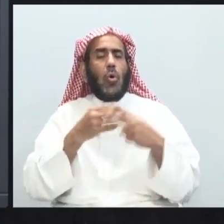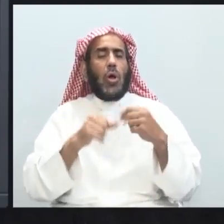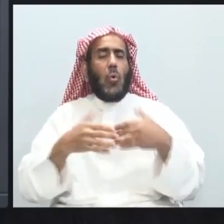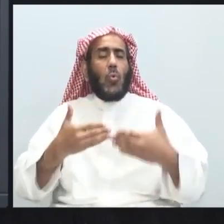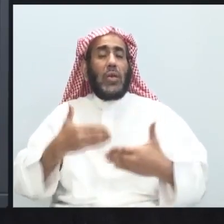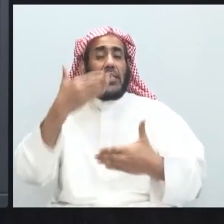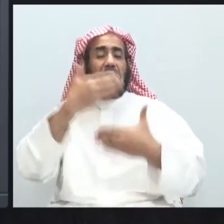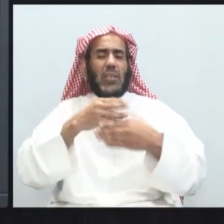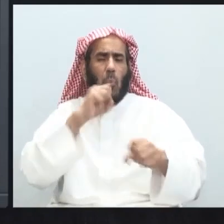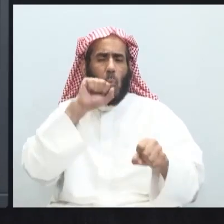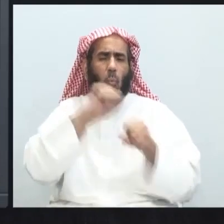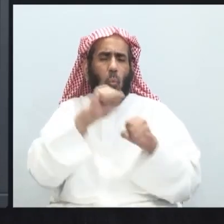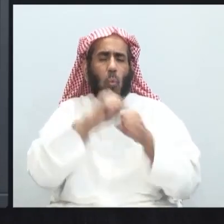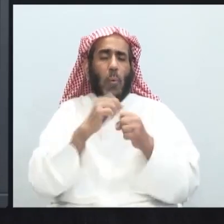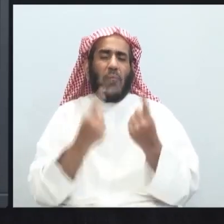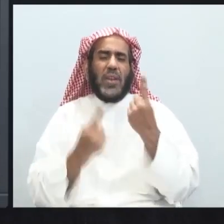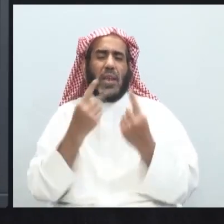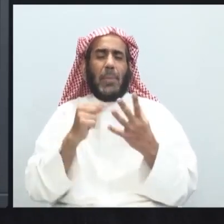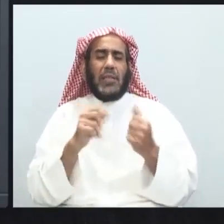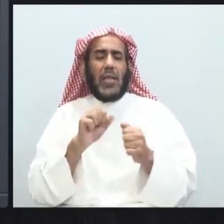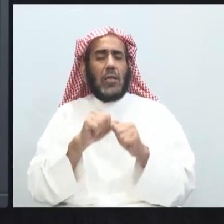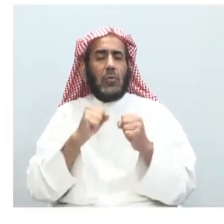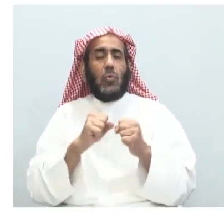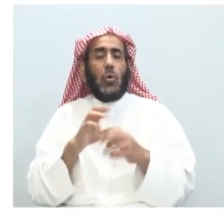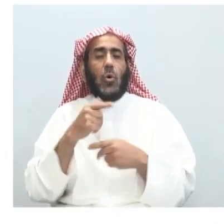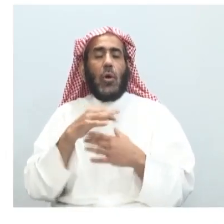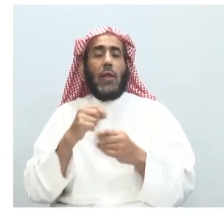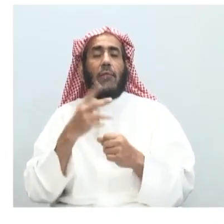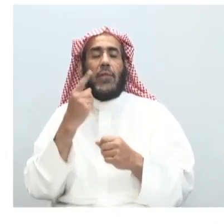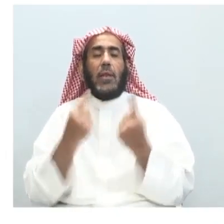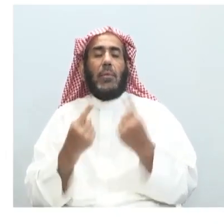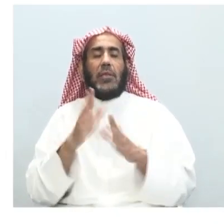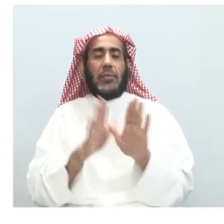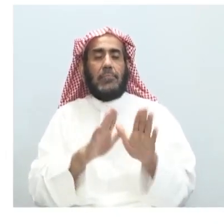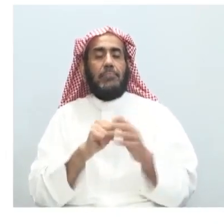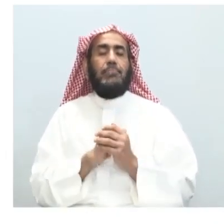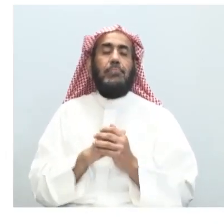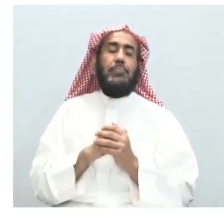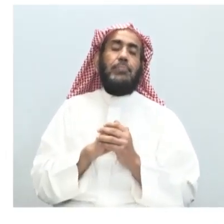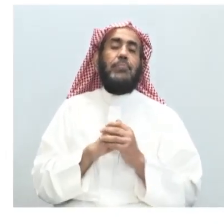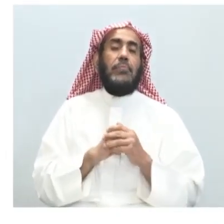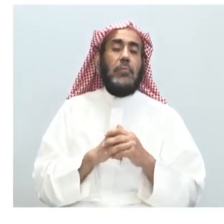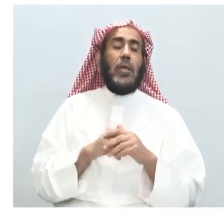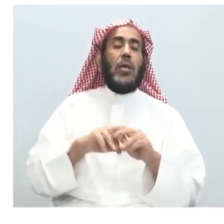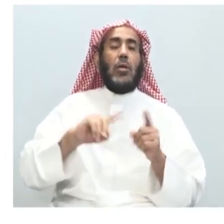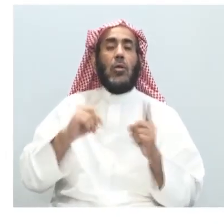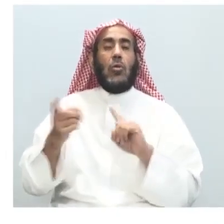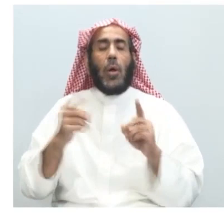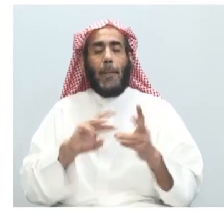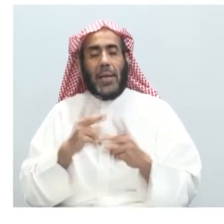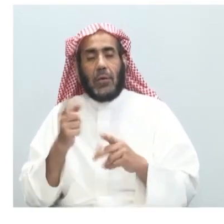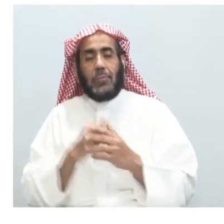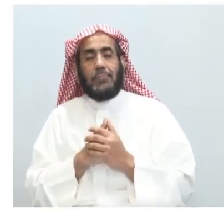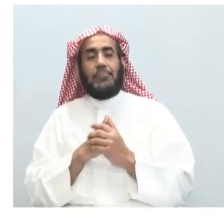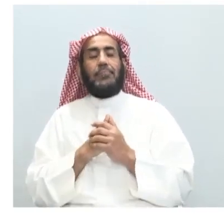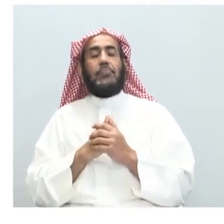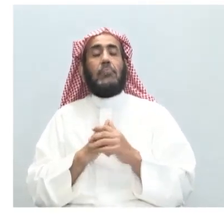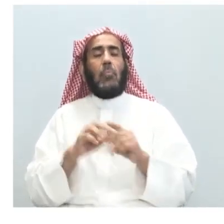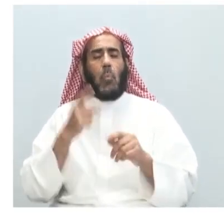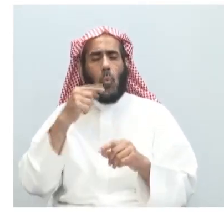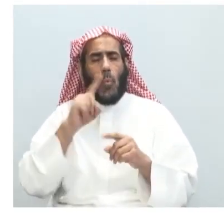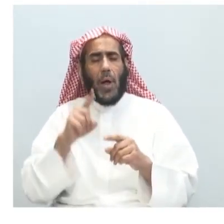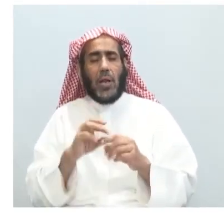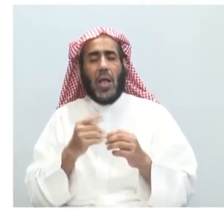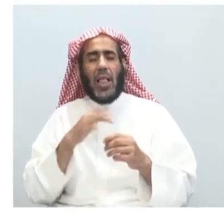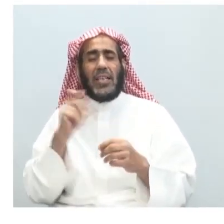الجدران القاسيه في النباتات ويكون موجود في النباتات لنقارن الان بينهما بالرغم